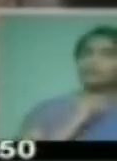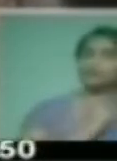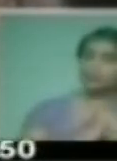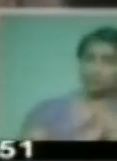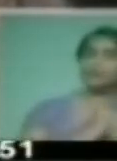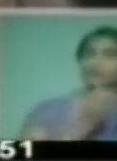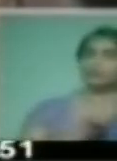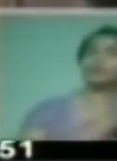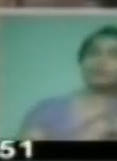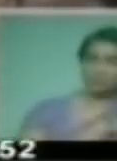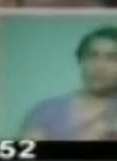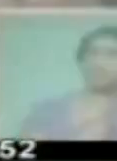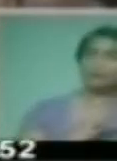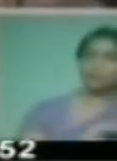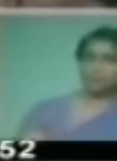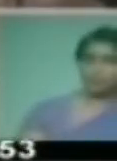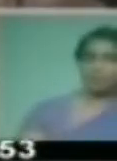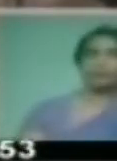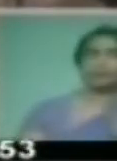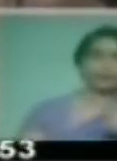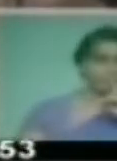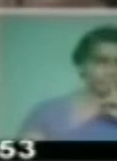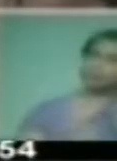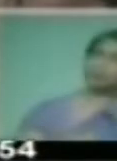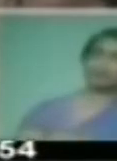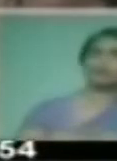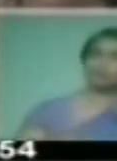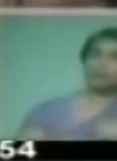உங்கள் அனைவரிடம் மீண்டும் நான் கோரிக்கை